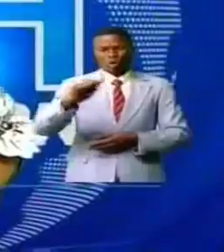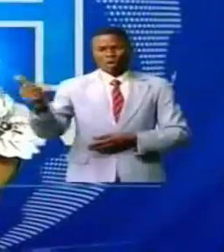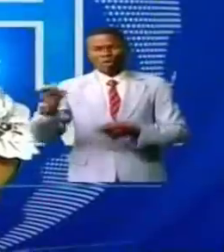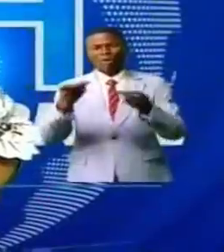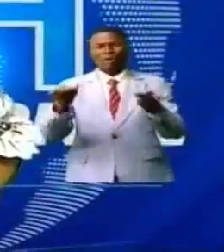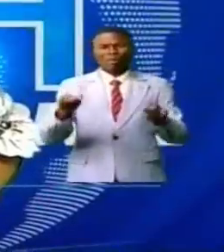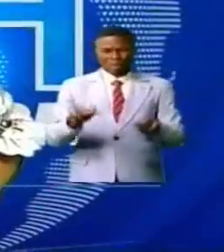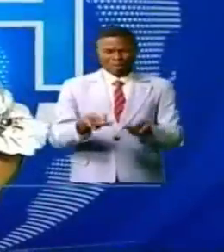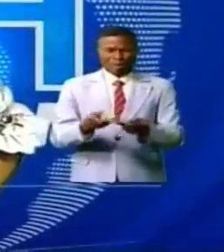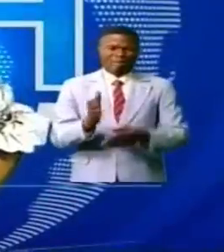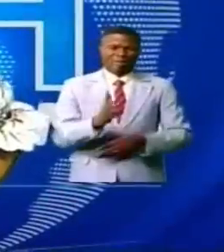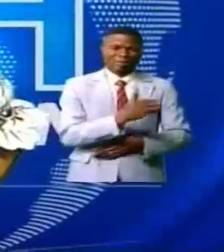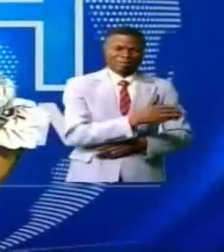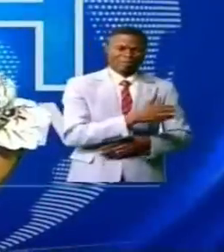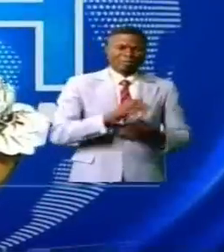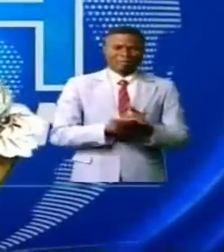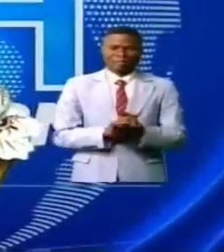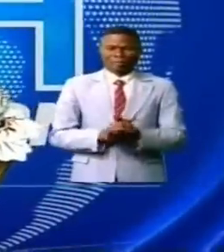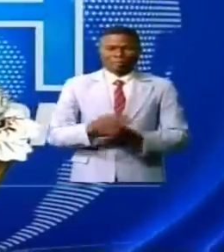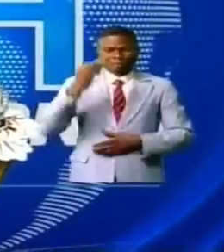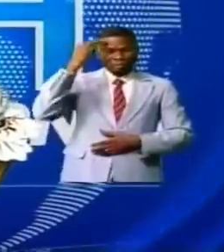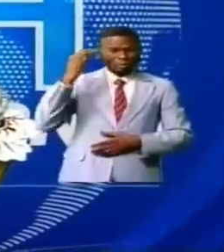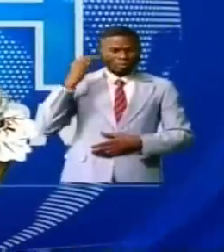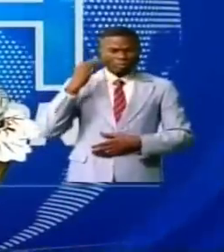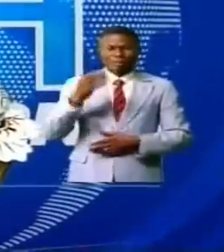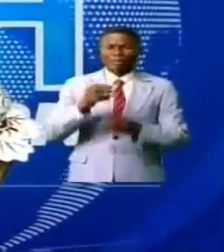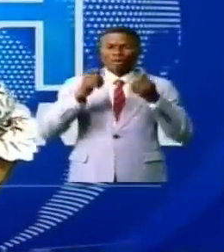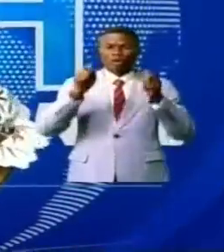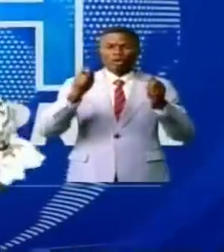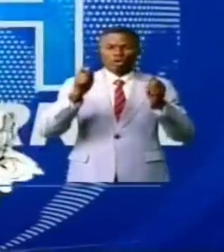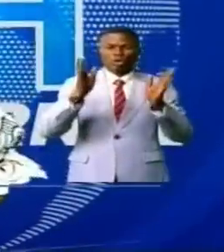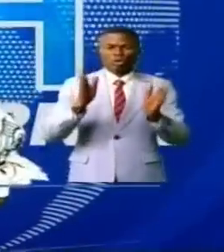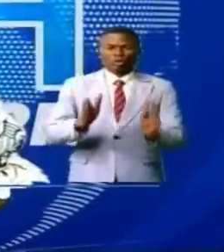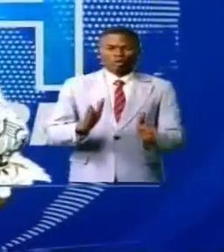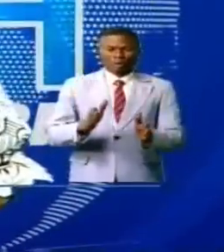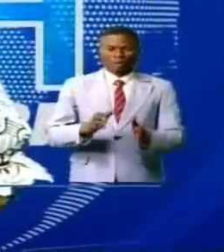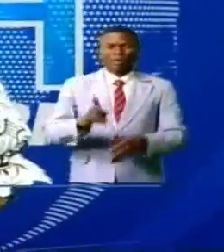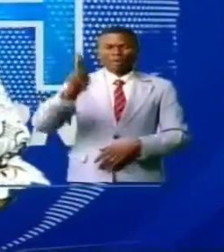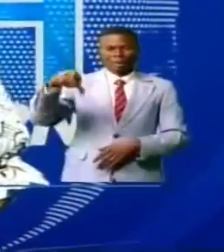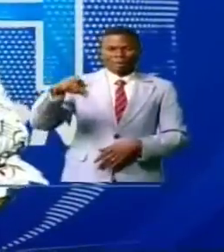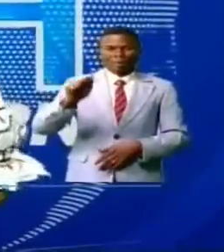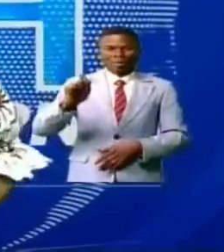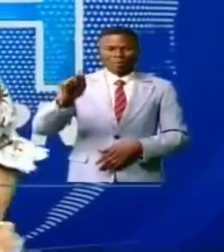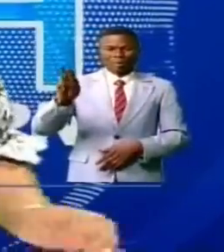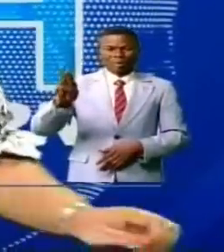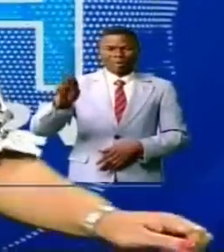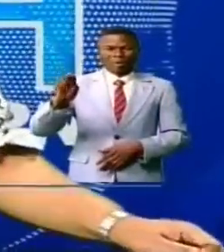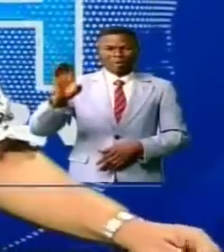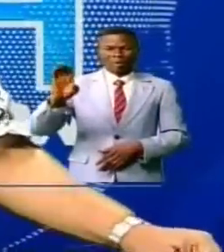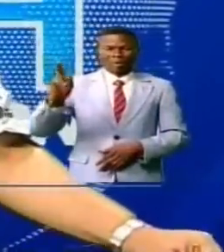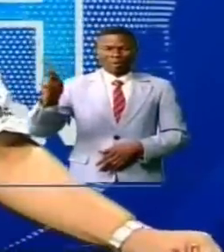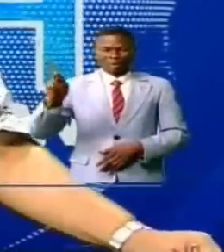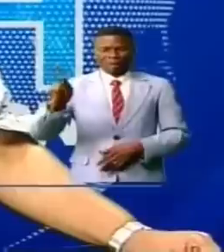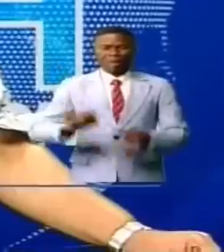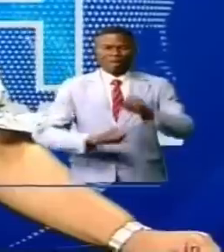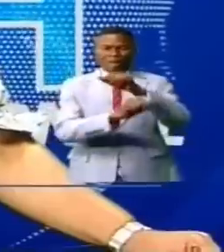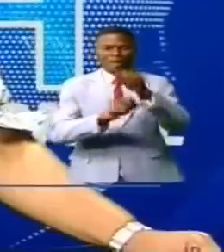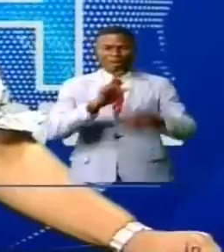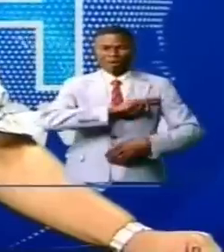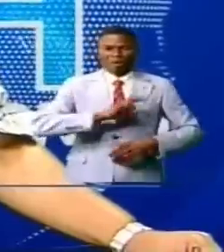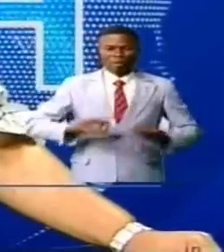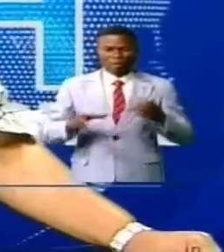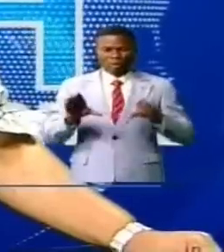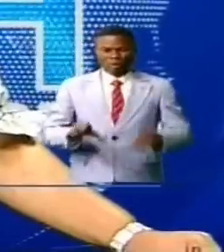précités. Le ministre des Médias, Patrick Muyaya, a promis d'appuyer l'UNPC en tant qu'organe chargé de